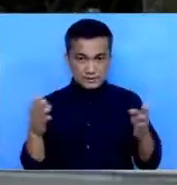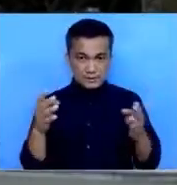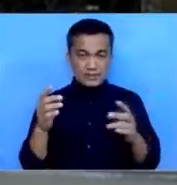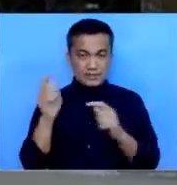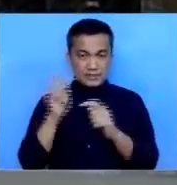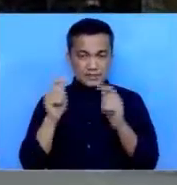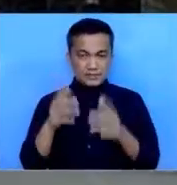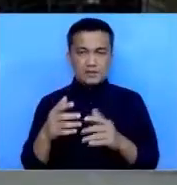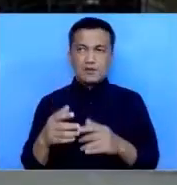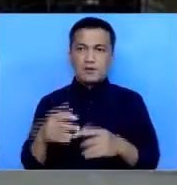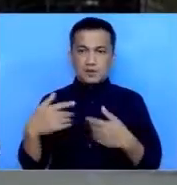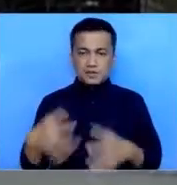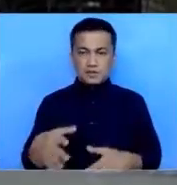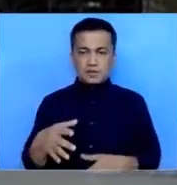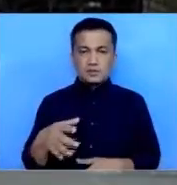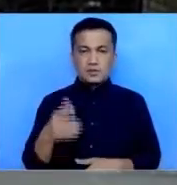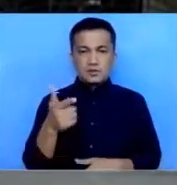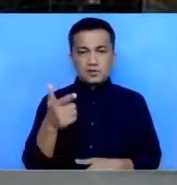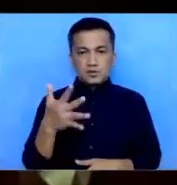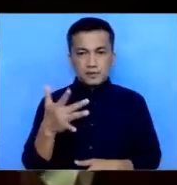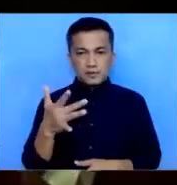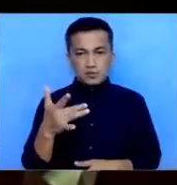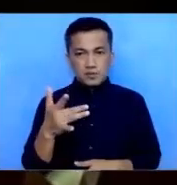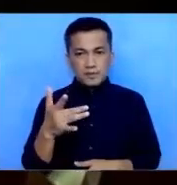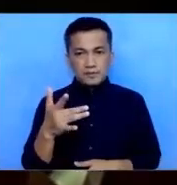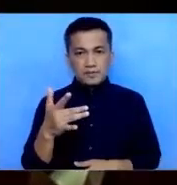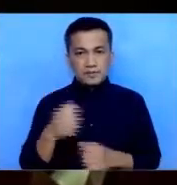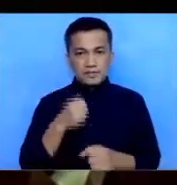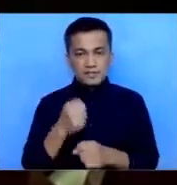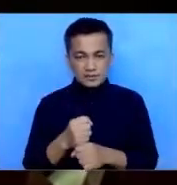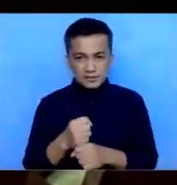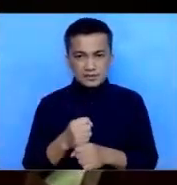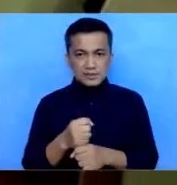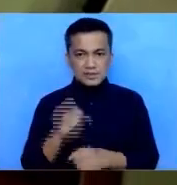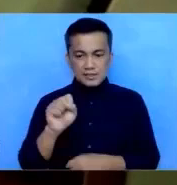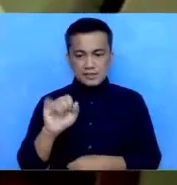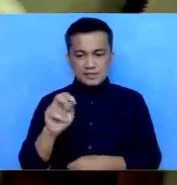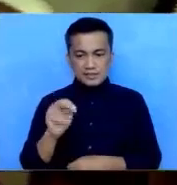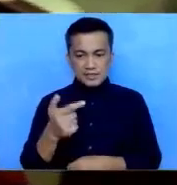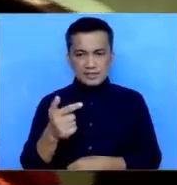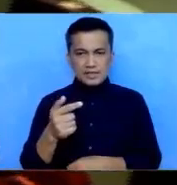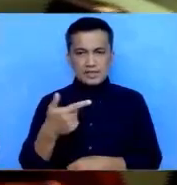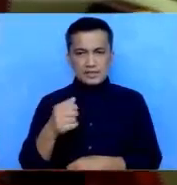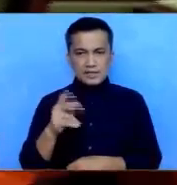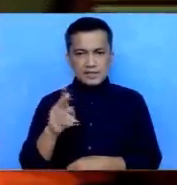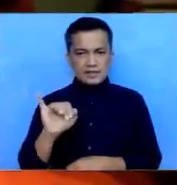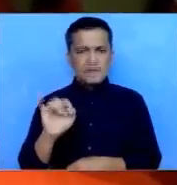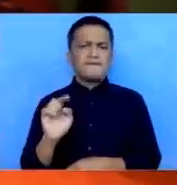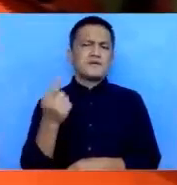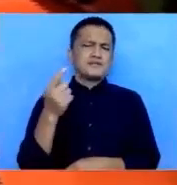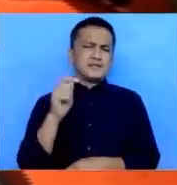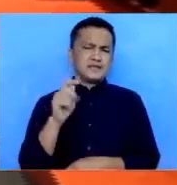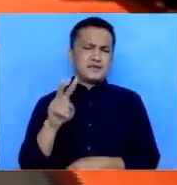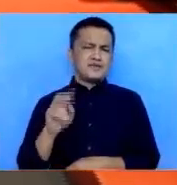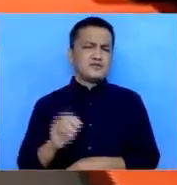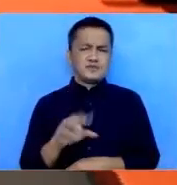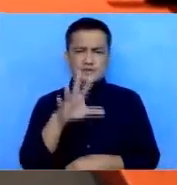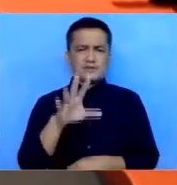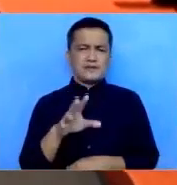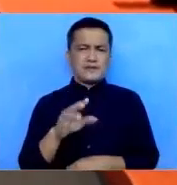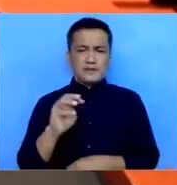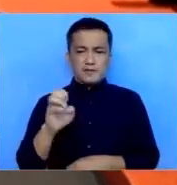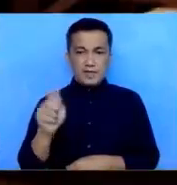taon, ang Sing Galing ang unang TV show na maitatampok dito. Sa Met lang naman gaganapin ang